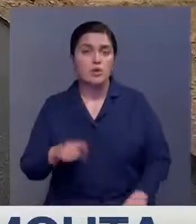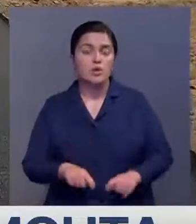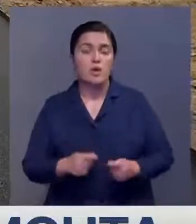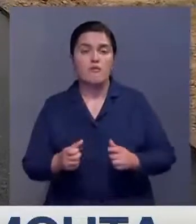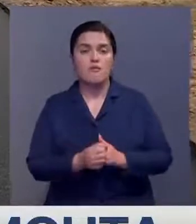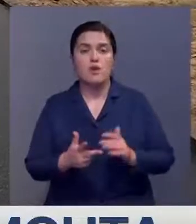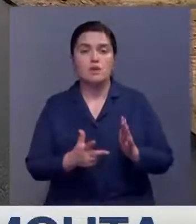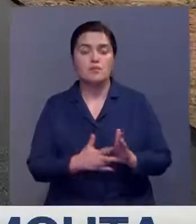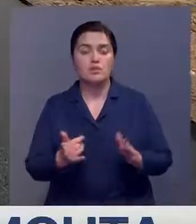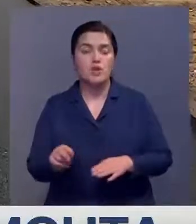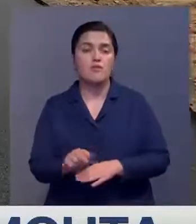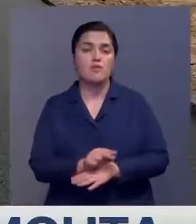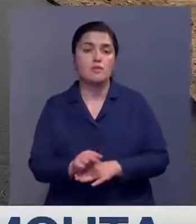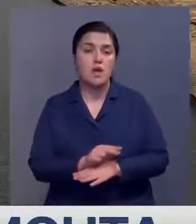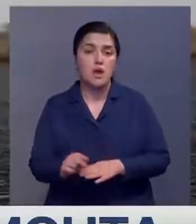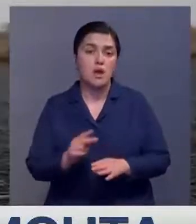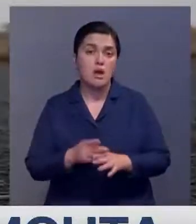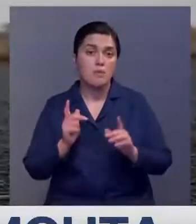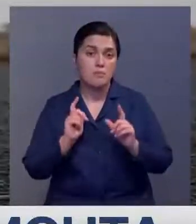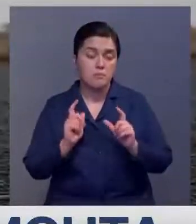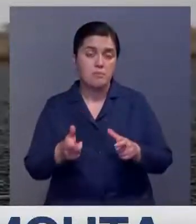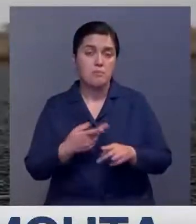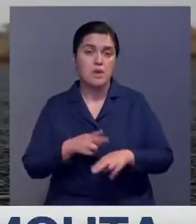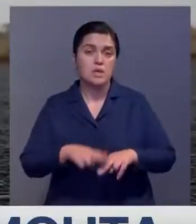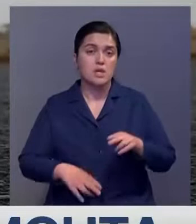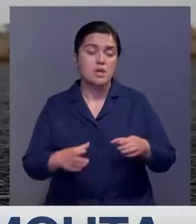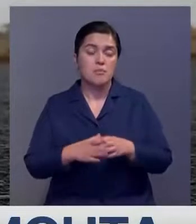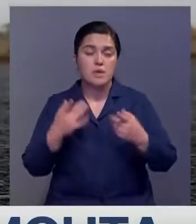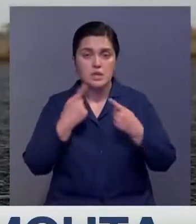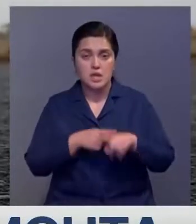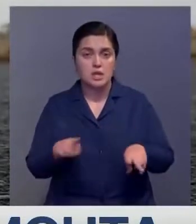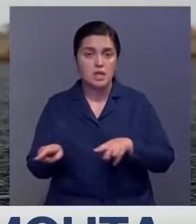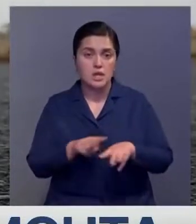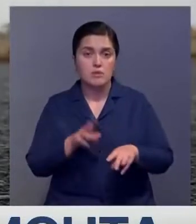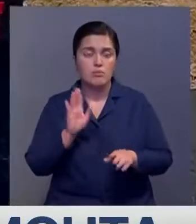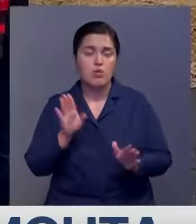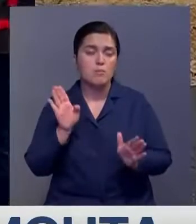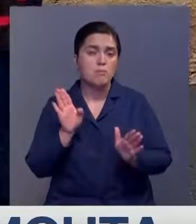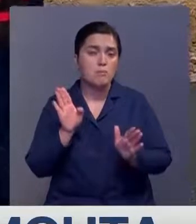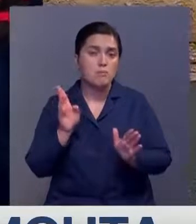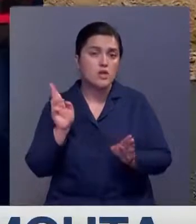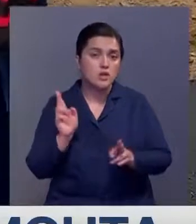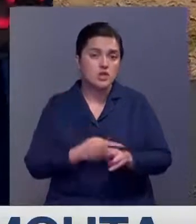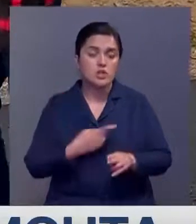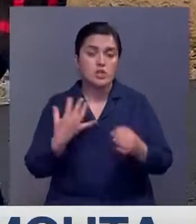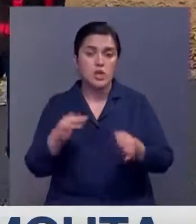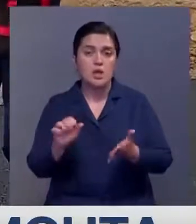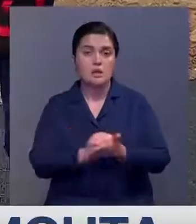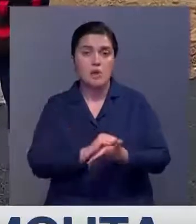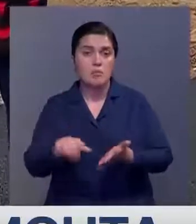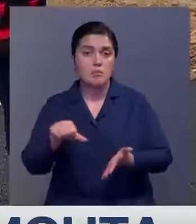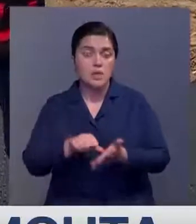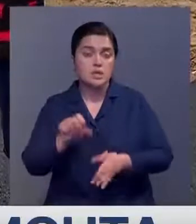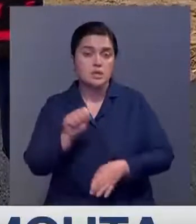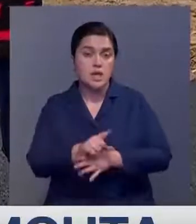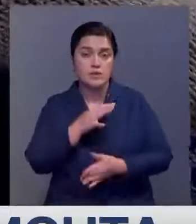18 сейчас устранены. Выписаны предписания подрядчику. А технадзор и вовсе рискует остаться без лицензии, поскольку, являясь представителем заказчика и отвечая